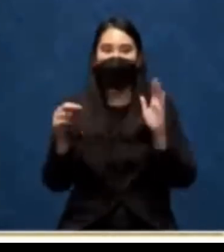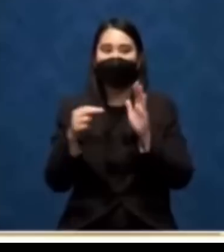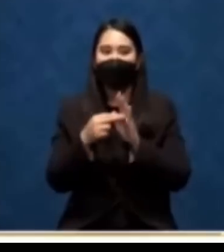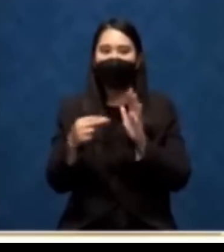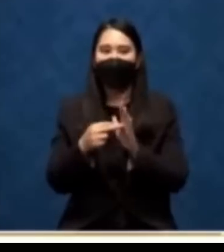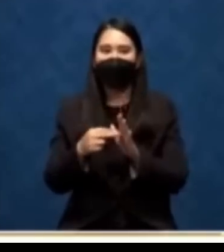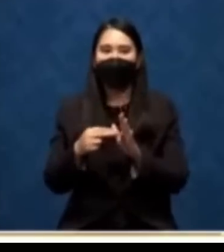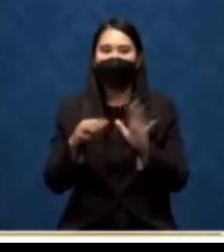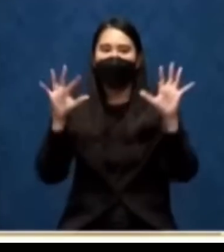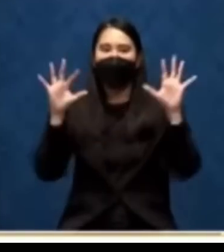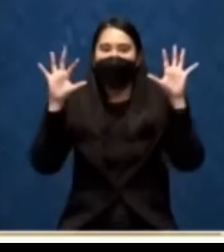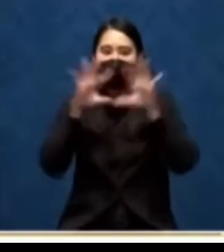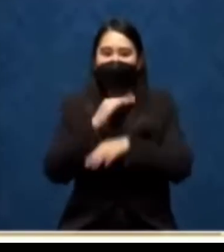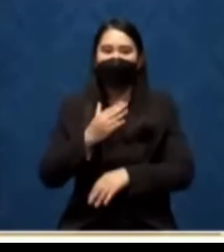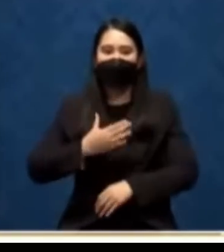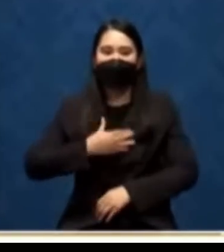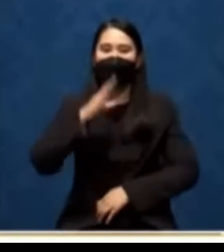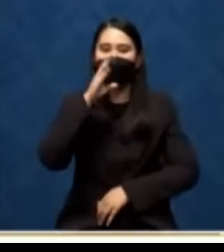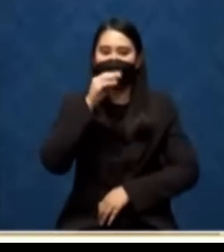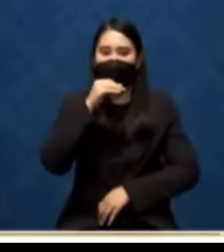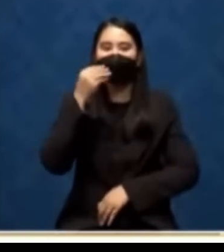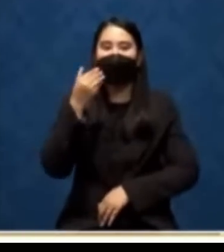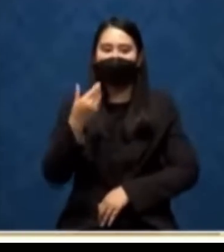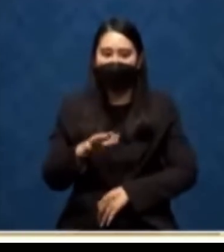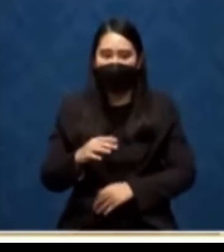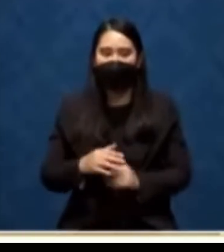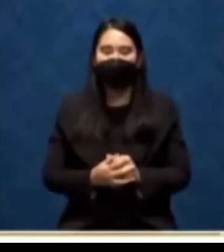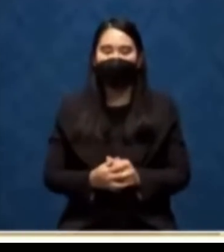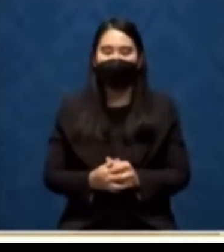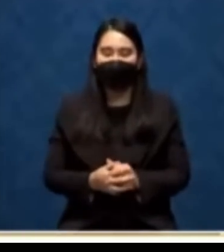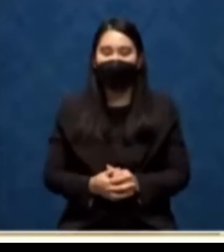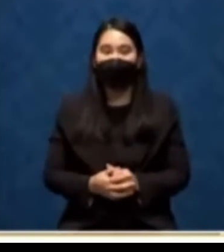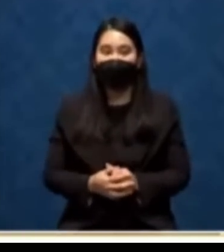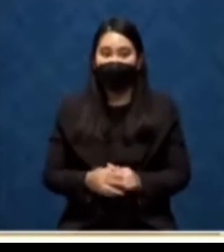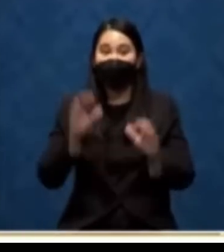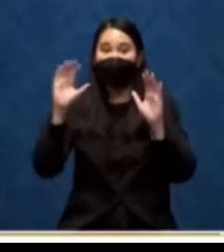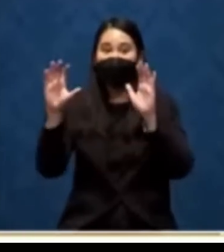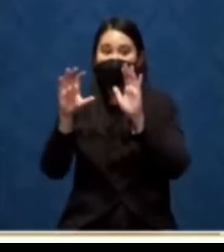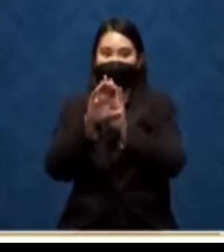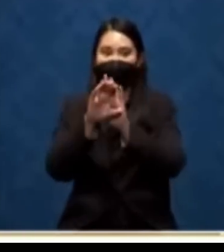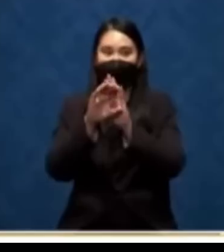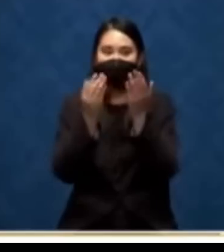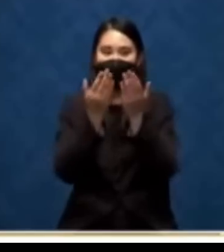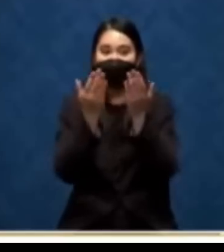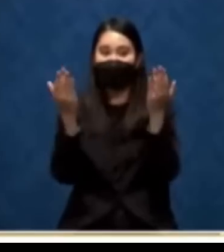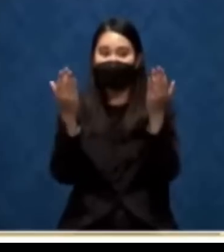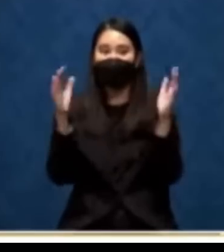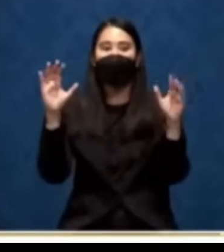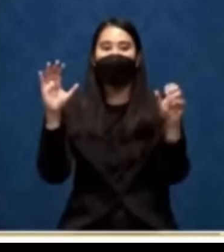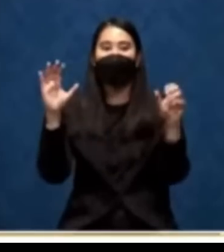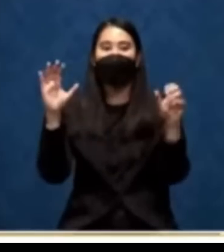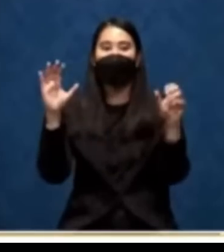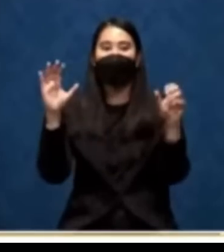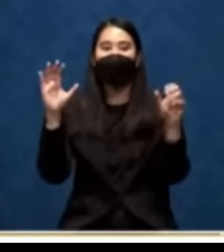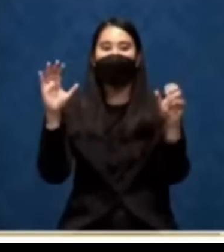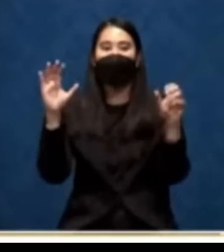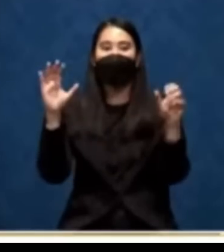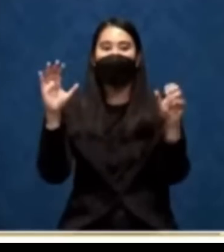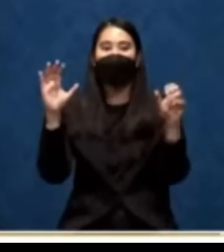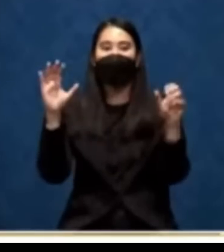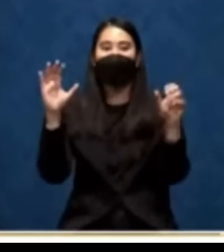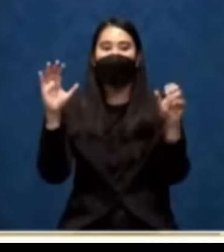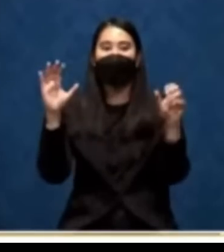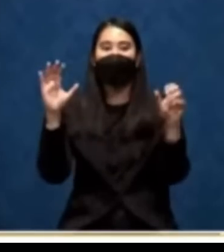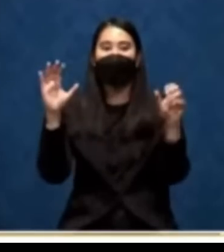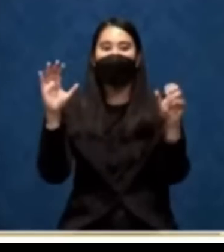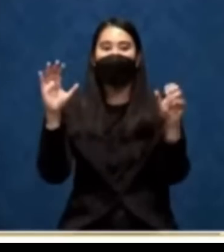เหมือนอย่างที่ผมได้กล่าวไปแล้วแน่นอนว่าภาพประกอบข้างในก็มาครบครับมาครบ